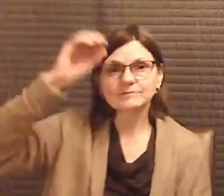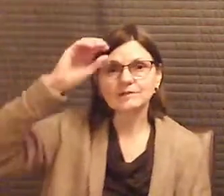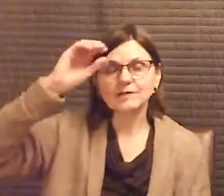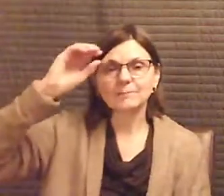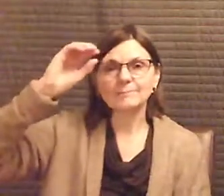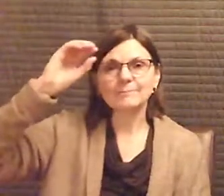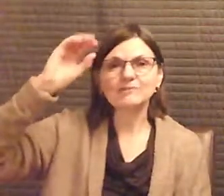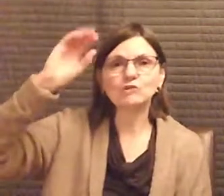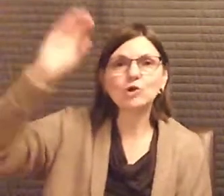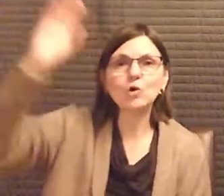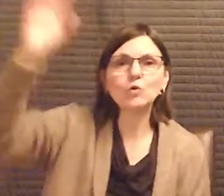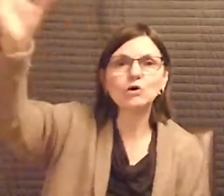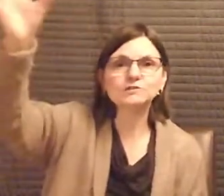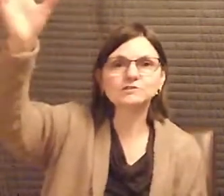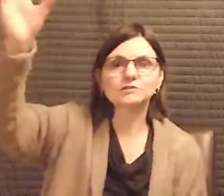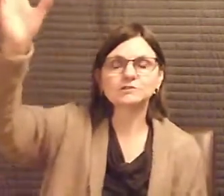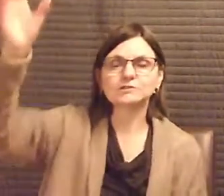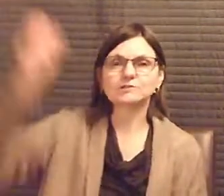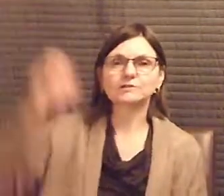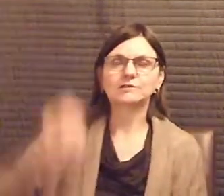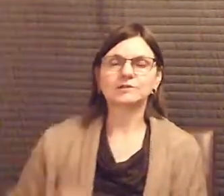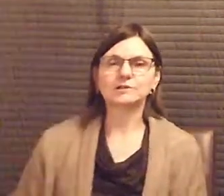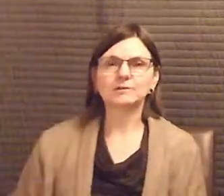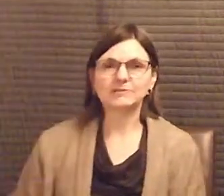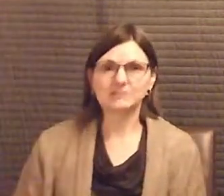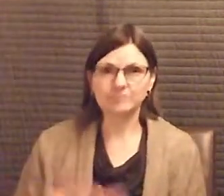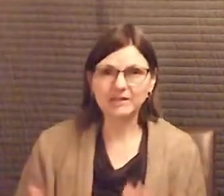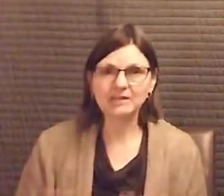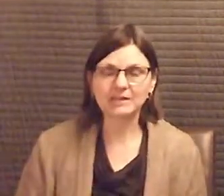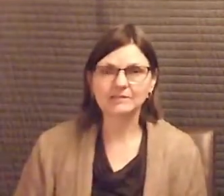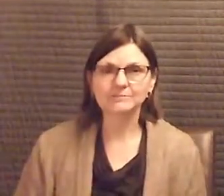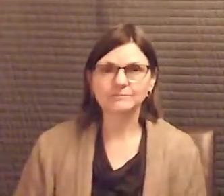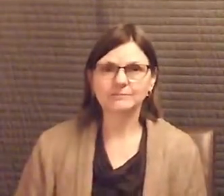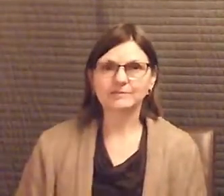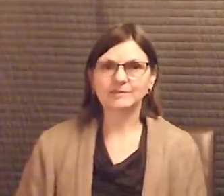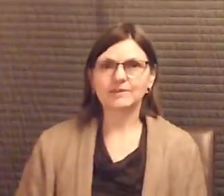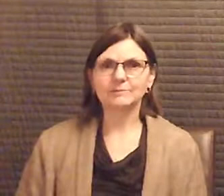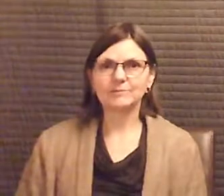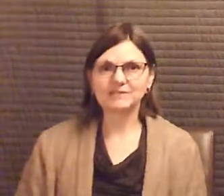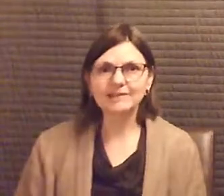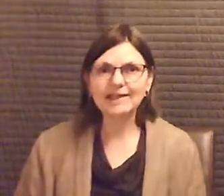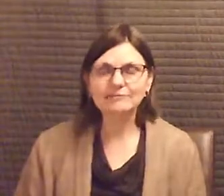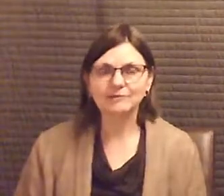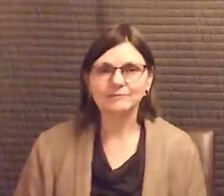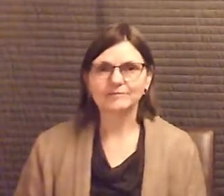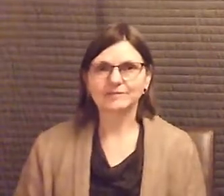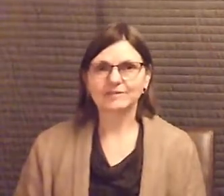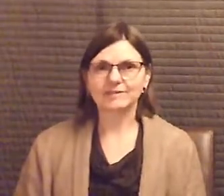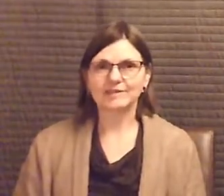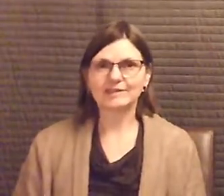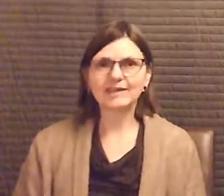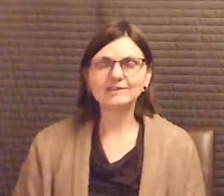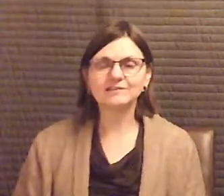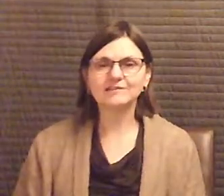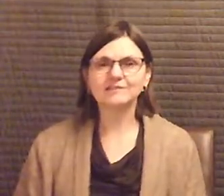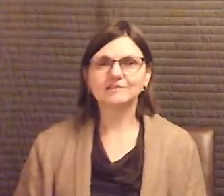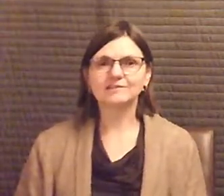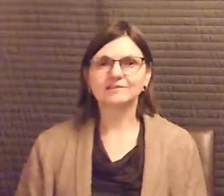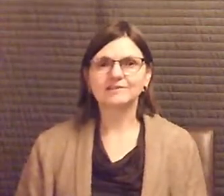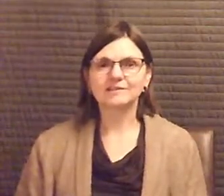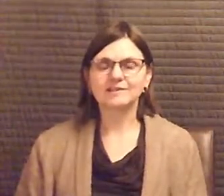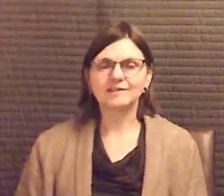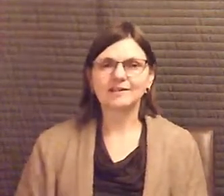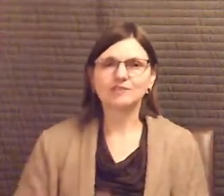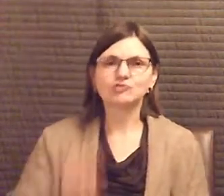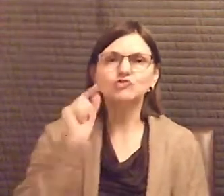lobos met de logo berisping met zijn prediking we zitten laat met zijn lezers jezus is